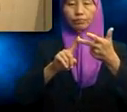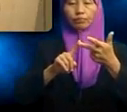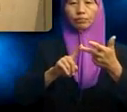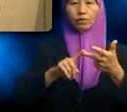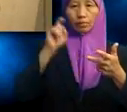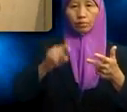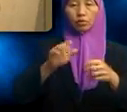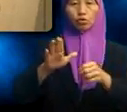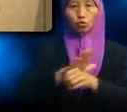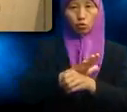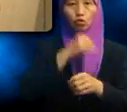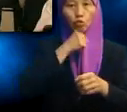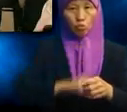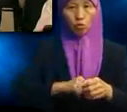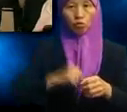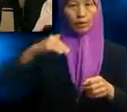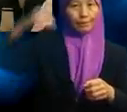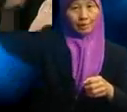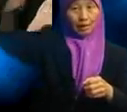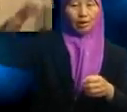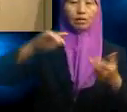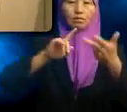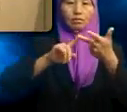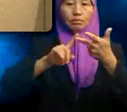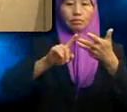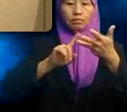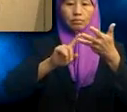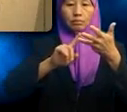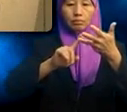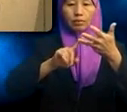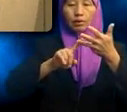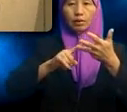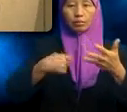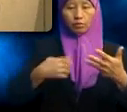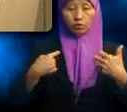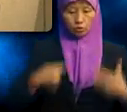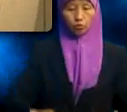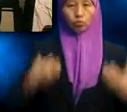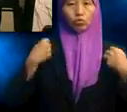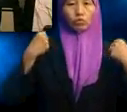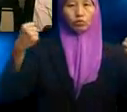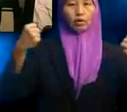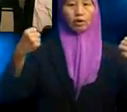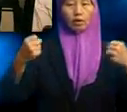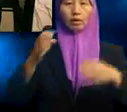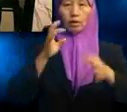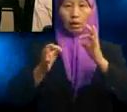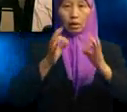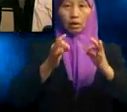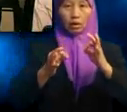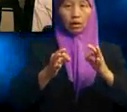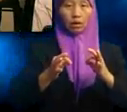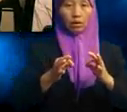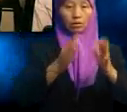ialah baligh, iaitu cukup umur. Dan yang keempat ialah sihat tubuh badan. Sekiranya seseorang